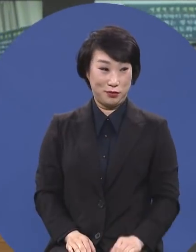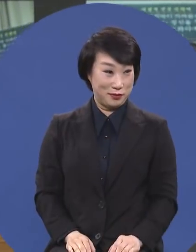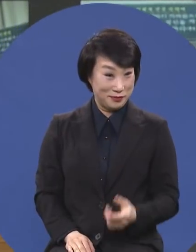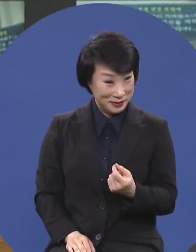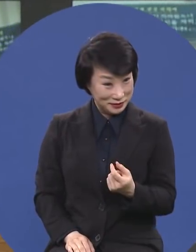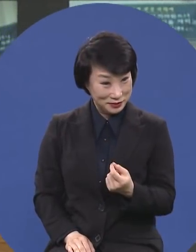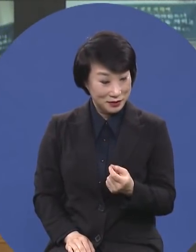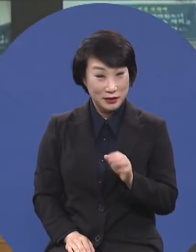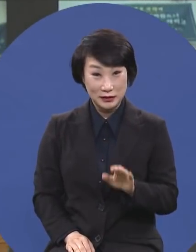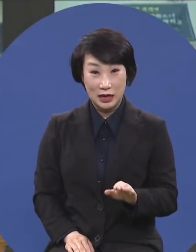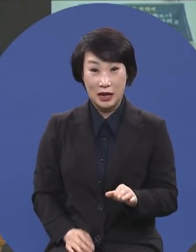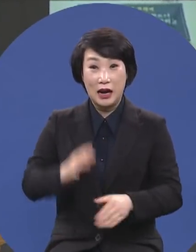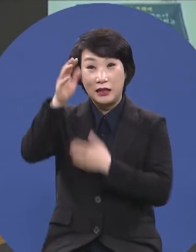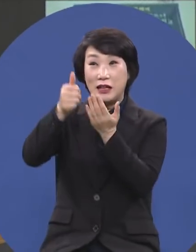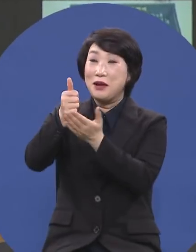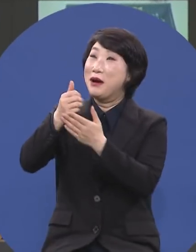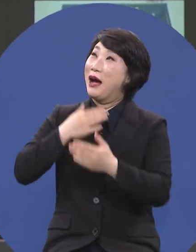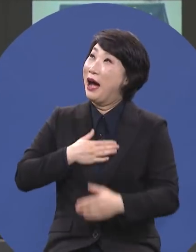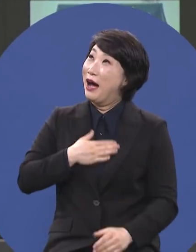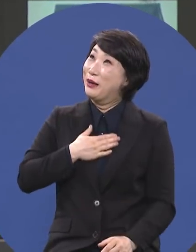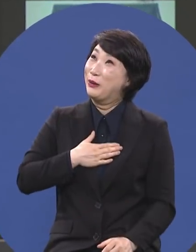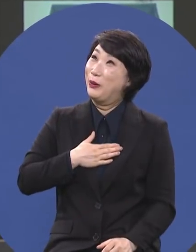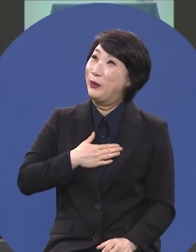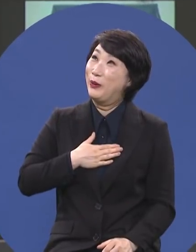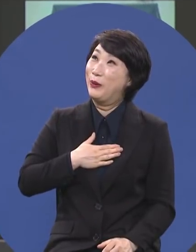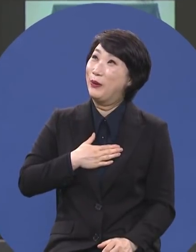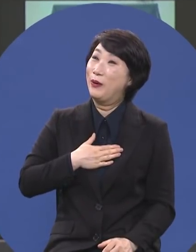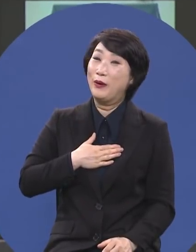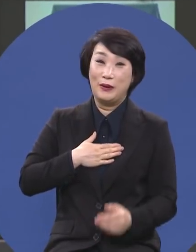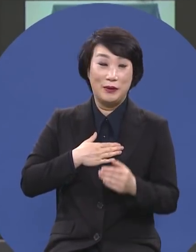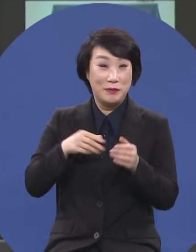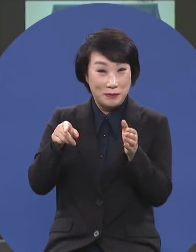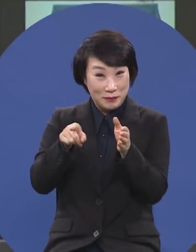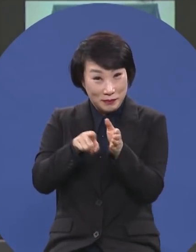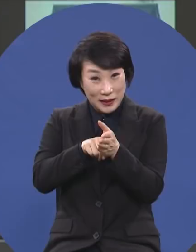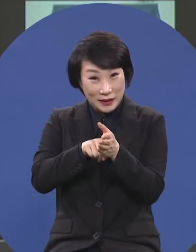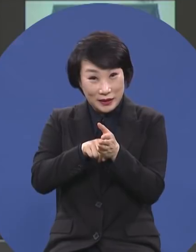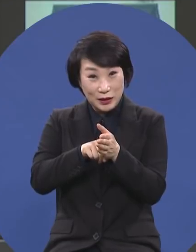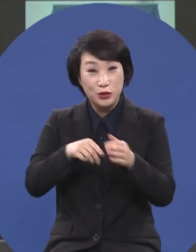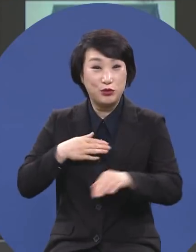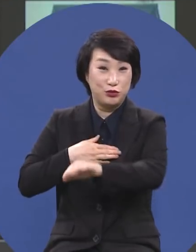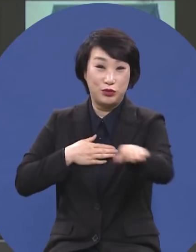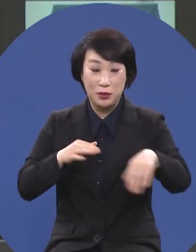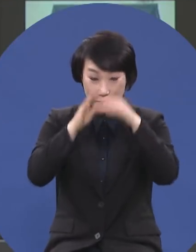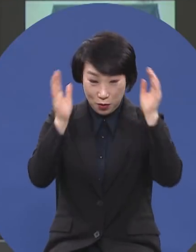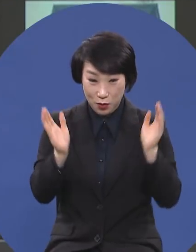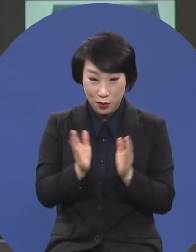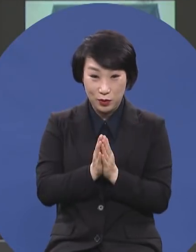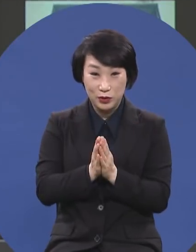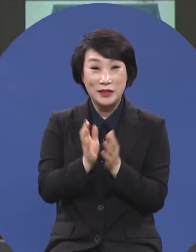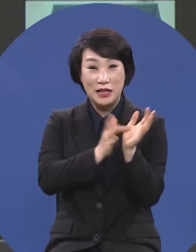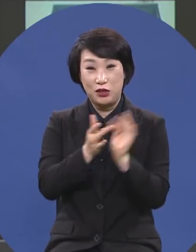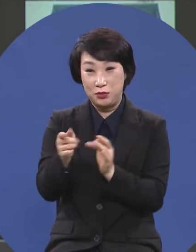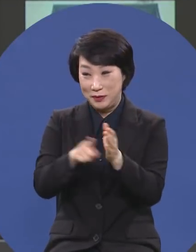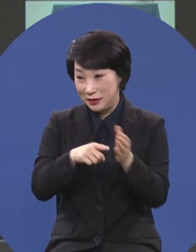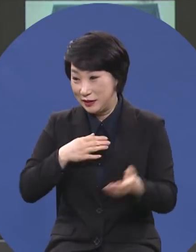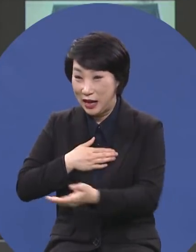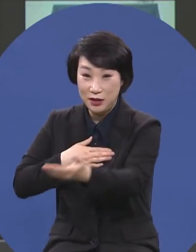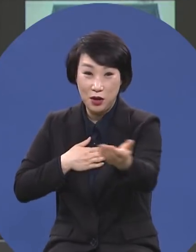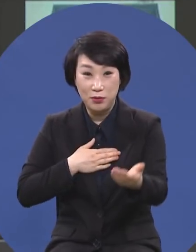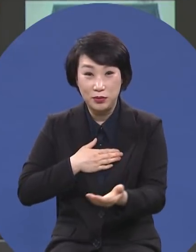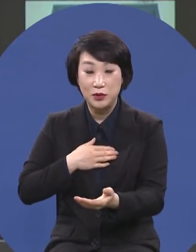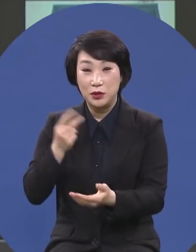것입니다. 하나님을 알고 믿는 우리 모든 예수 믿는